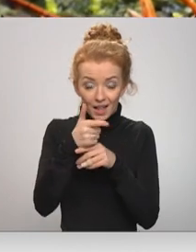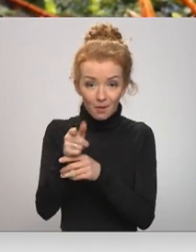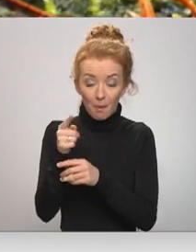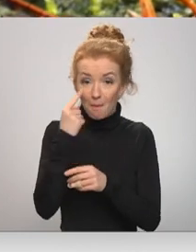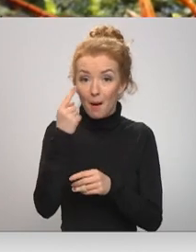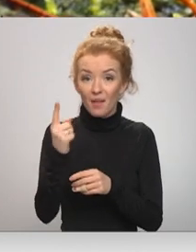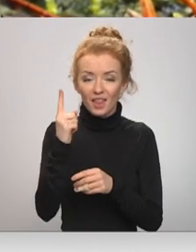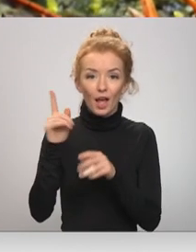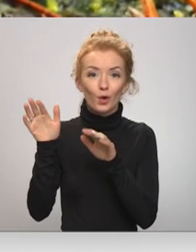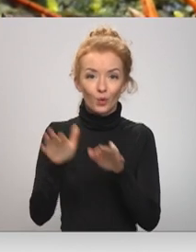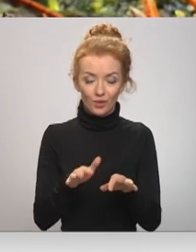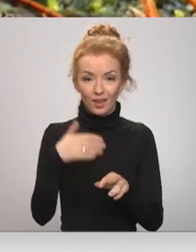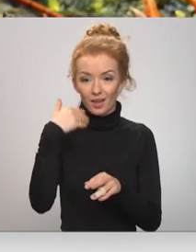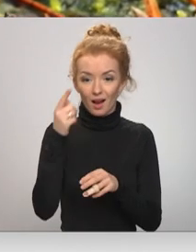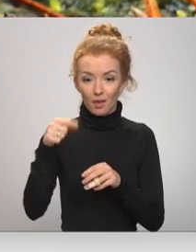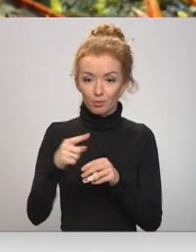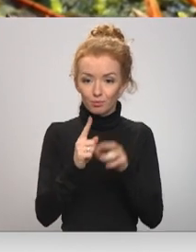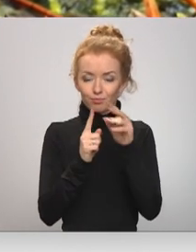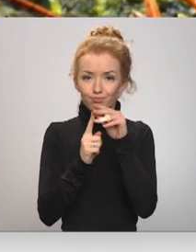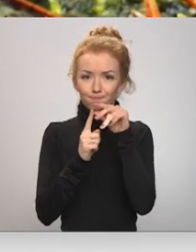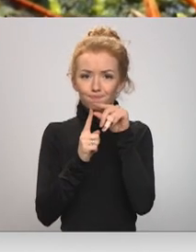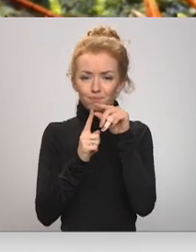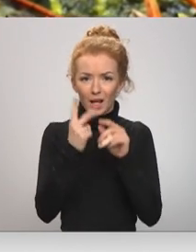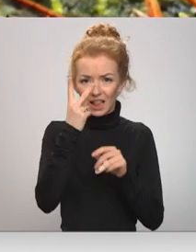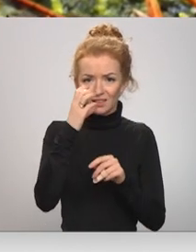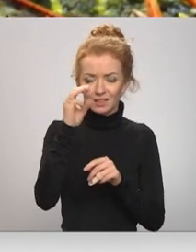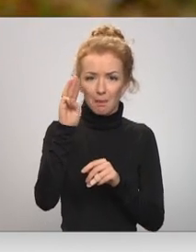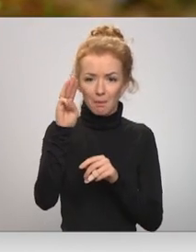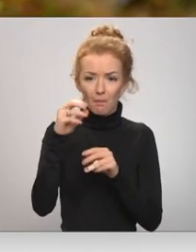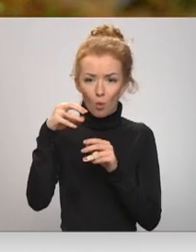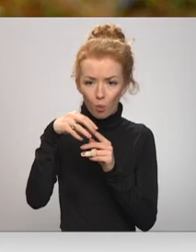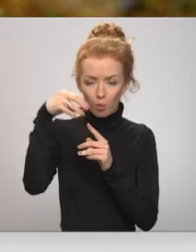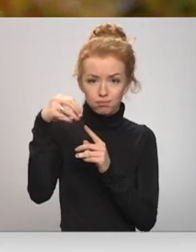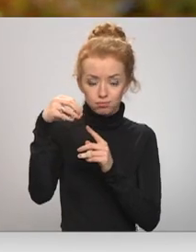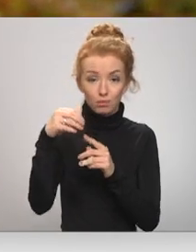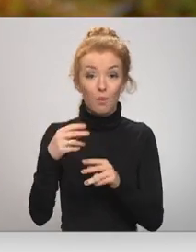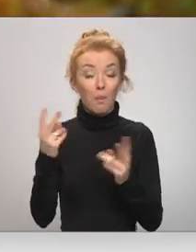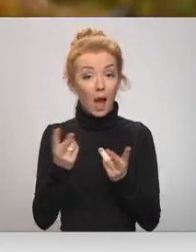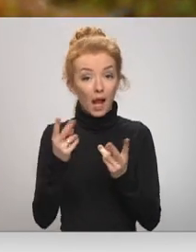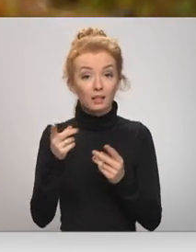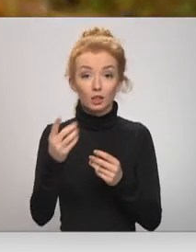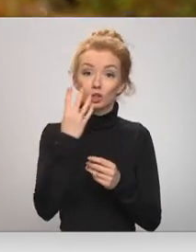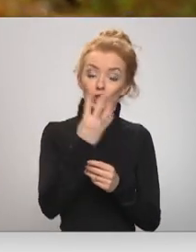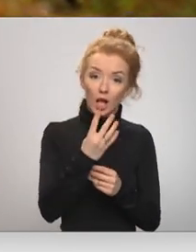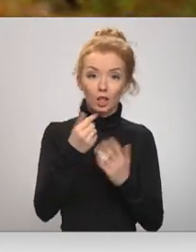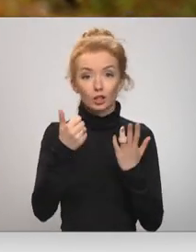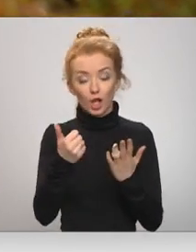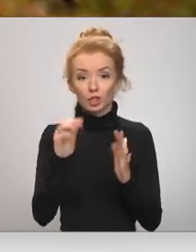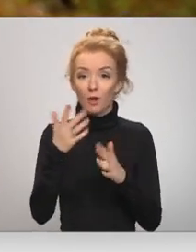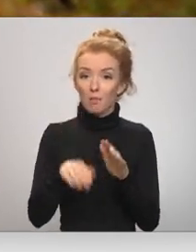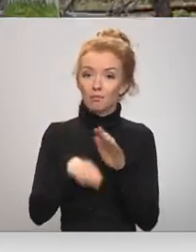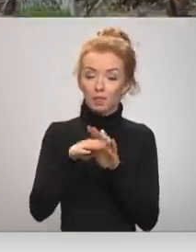pamanāma tieši rudenī, kad kāta galotnē attīstās līdz 2 centimetriem garš sporogons. Parasti tie ir 4, 6 vai